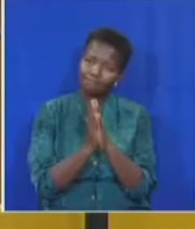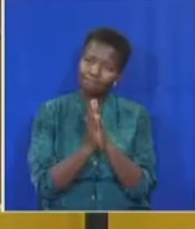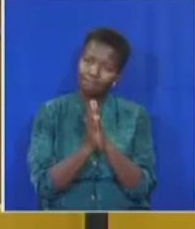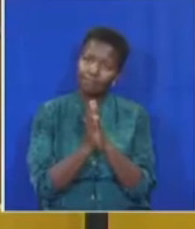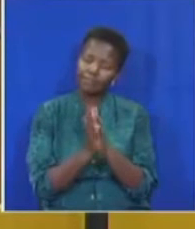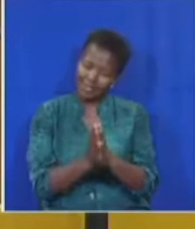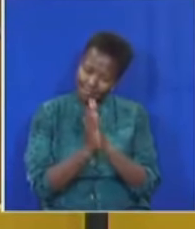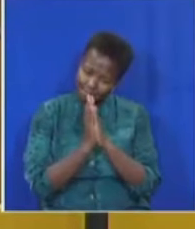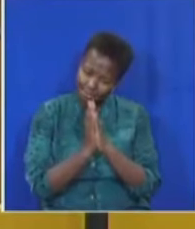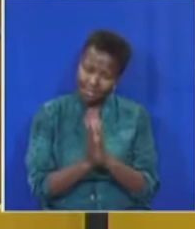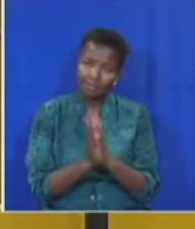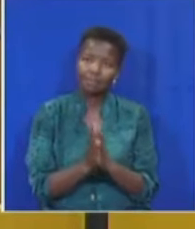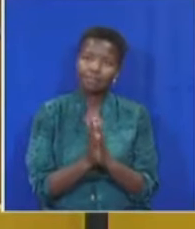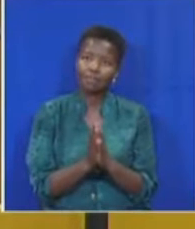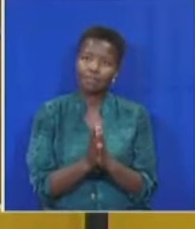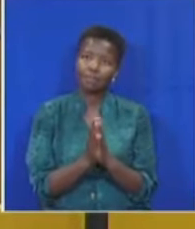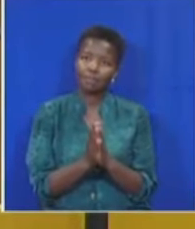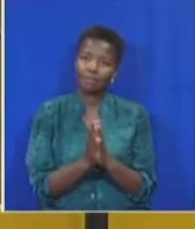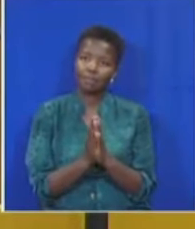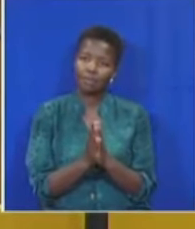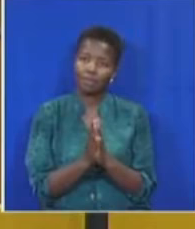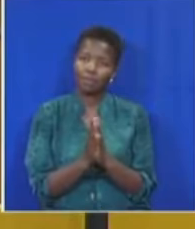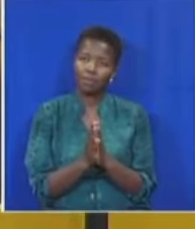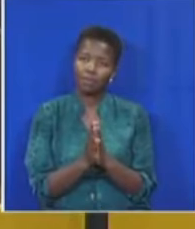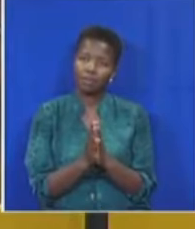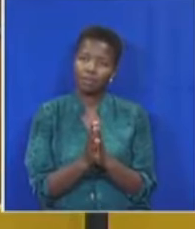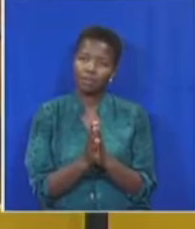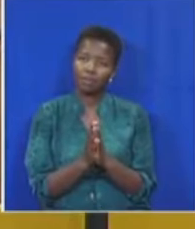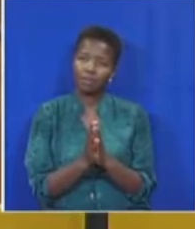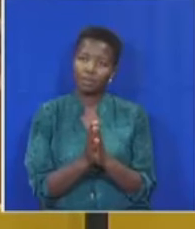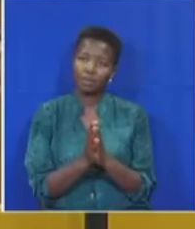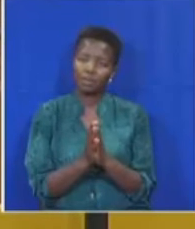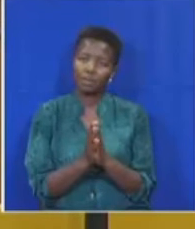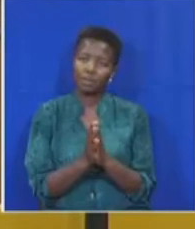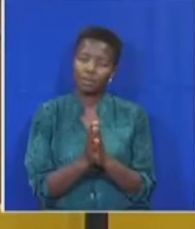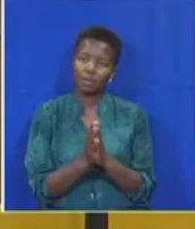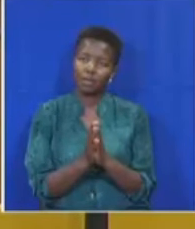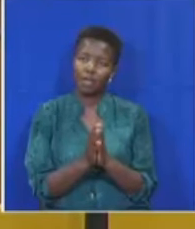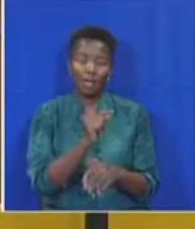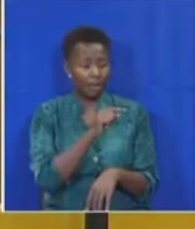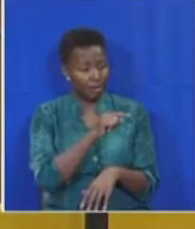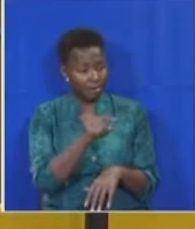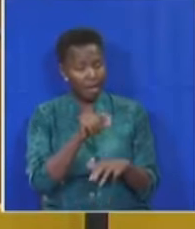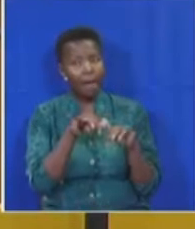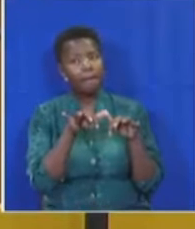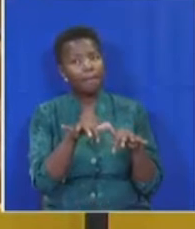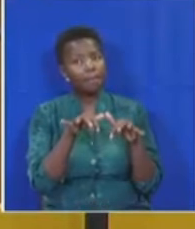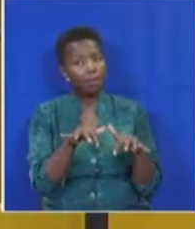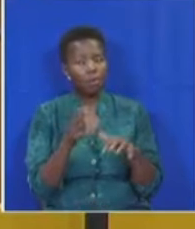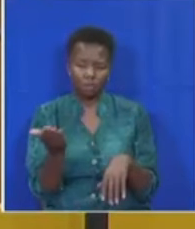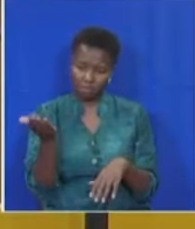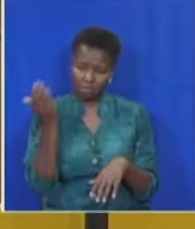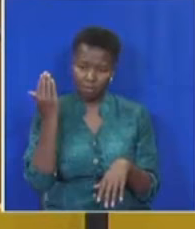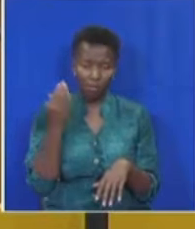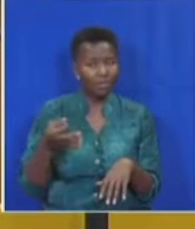ngimamele kakuhle abantu aba bebe samkela bebe linani elincinane